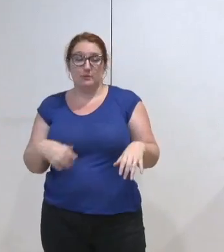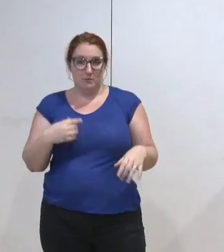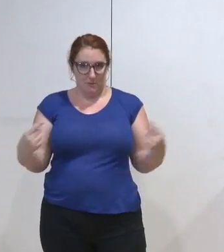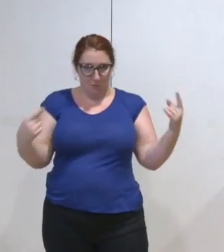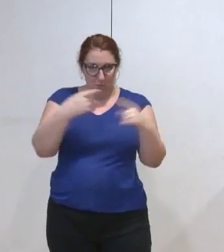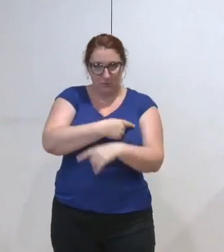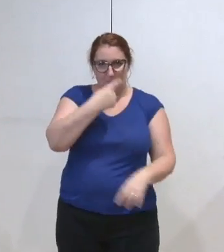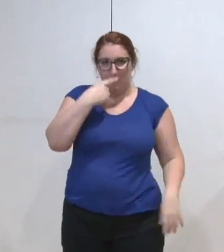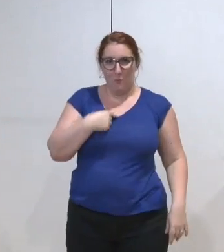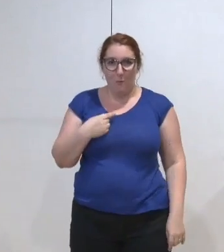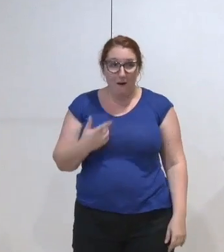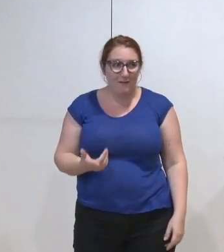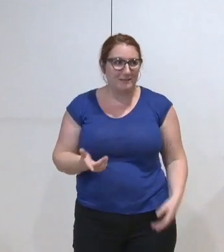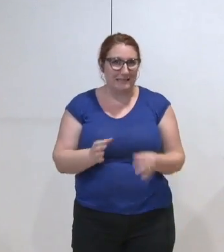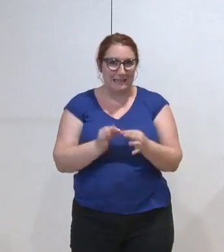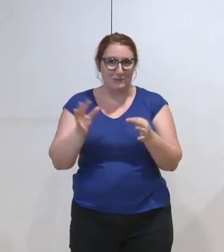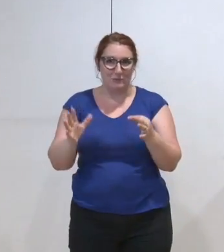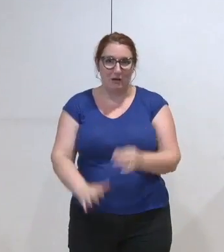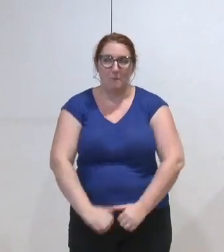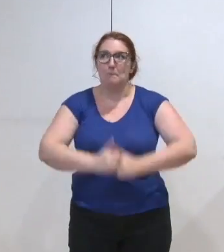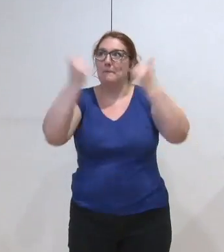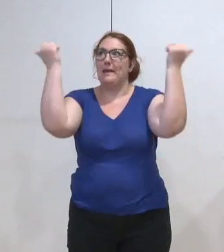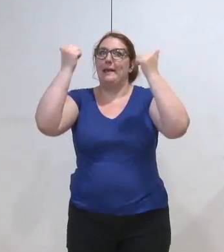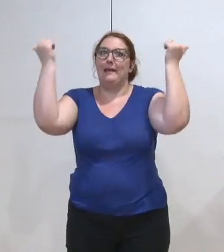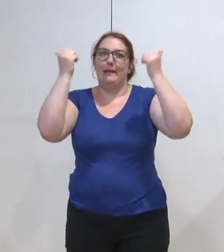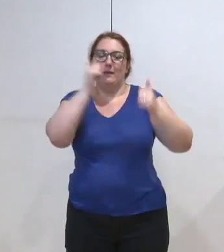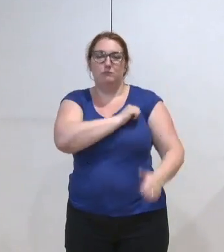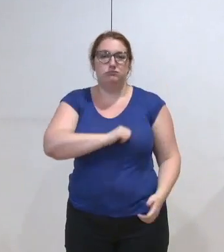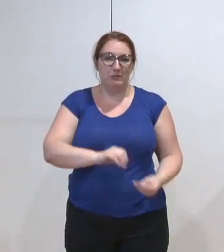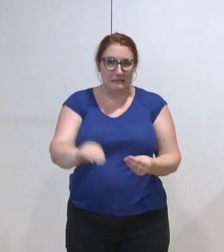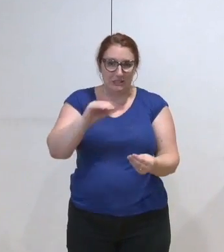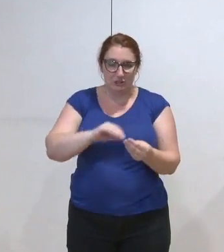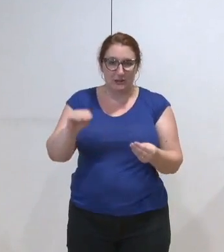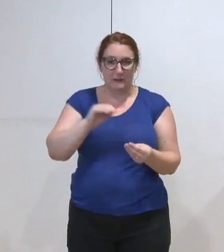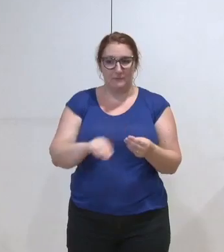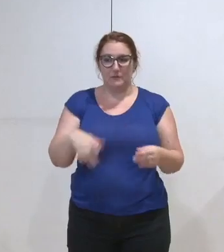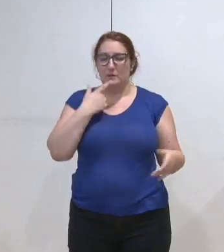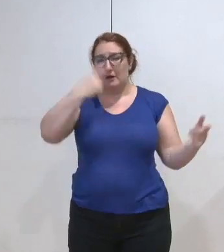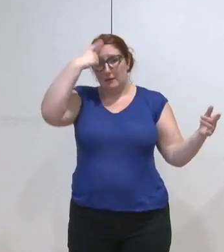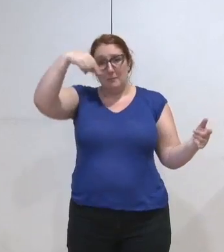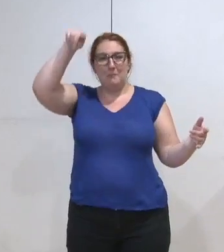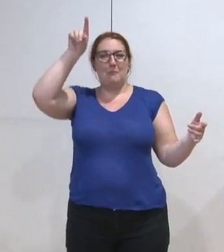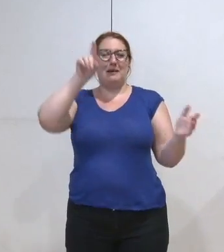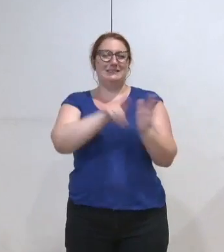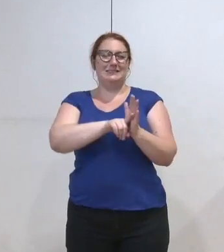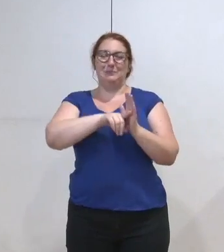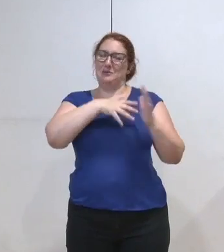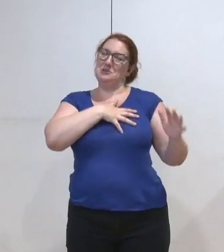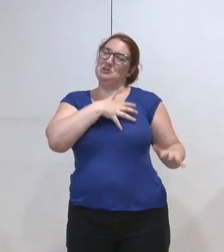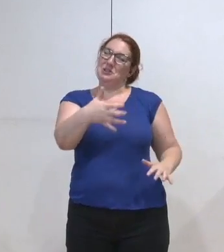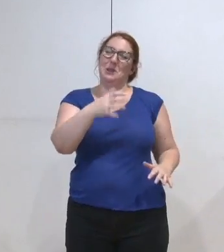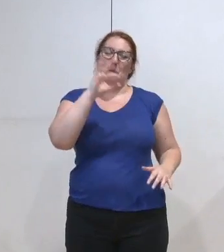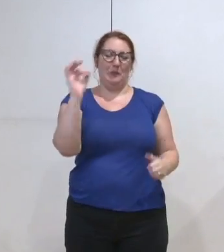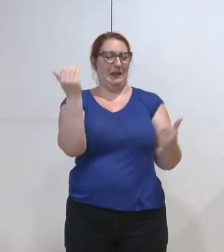l'excès inverse c'est-à-dire celui de nous d'avoir un certain nombre de beaux principes qui sont généreux ça été